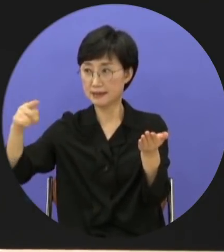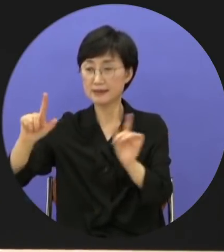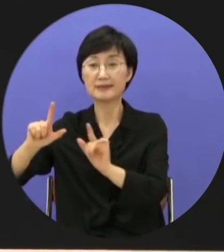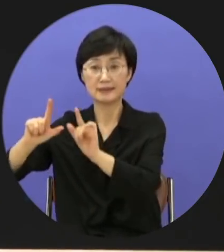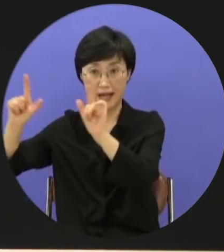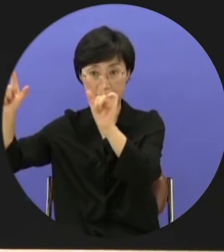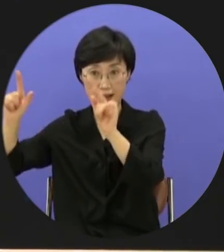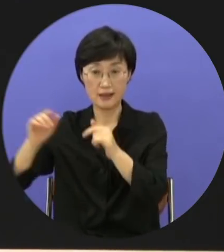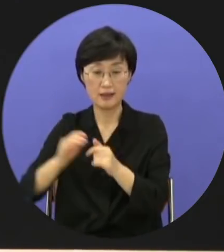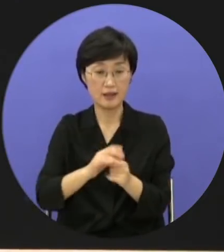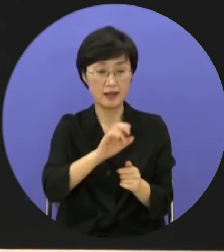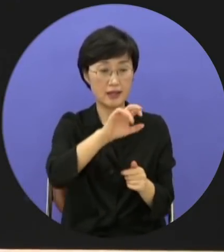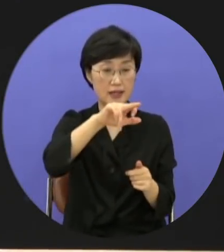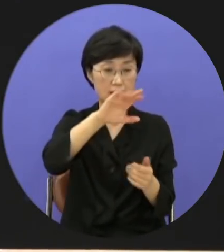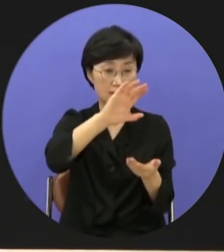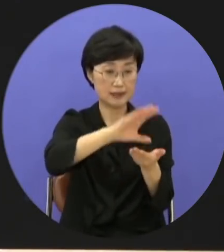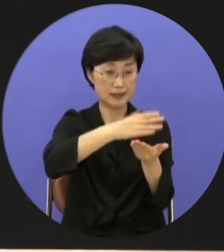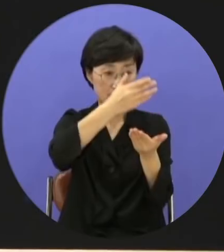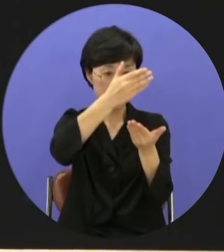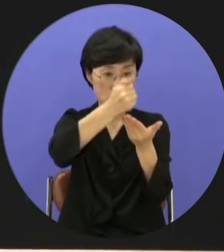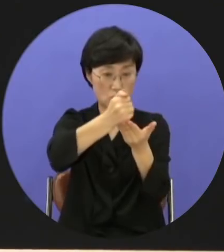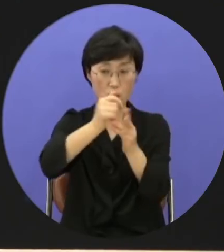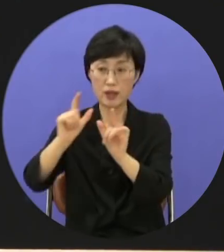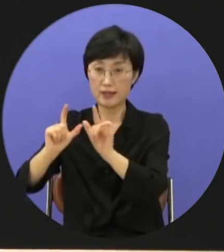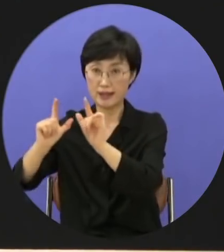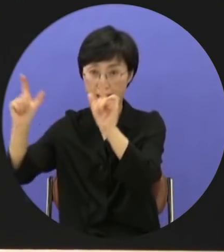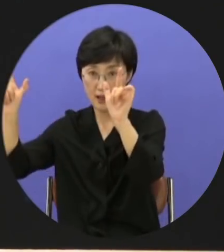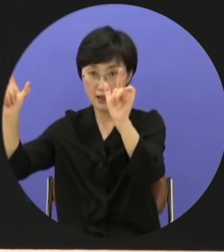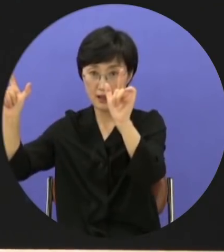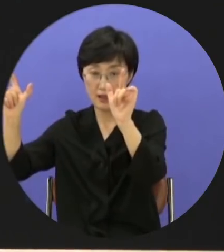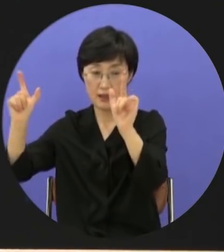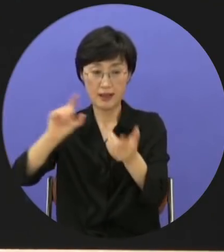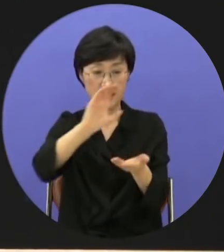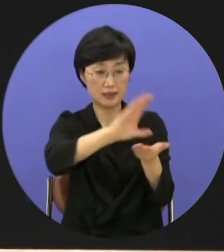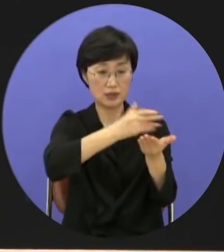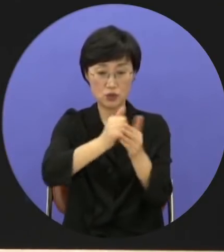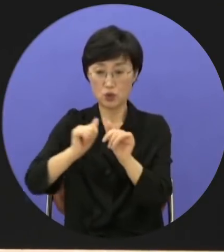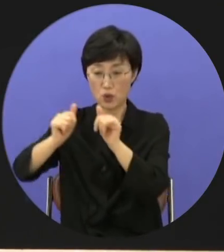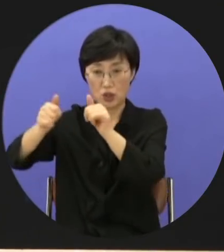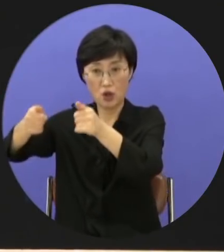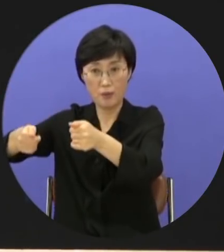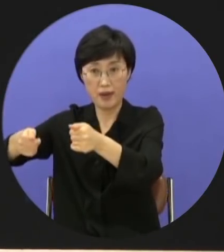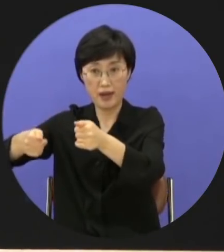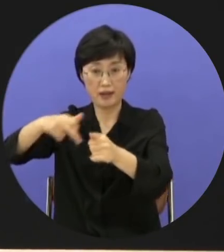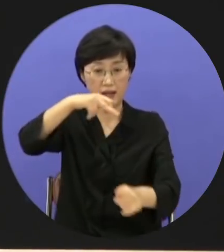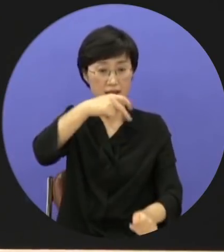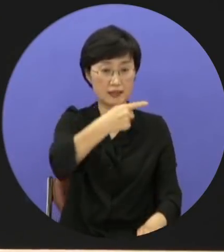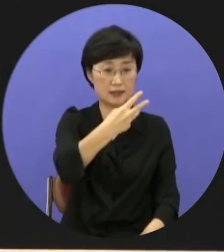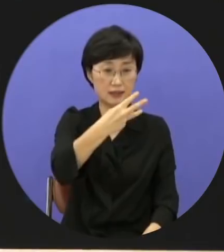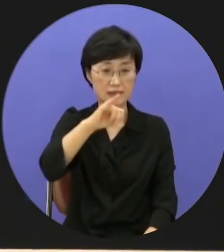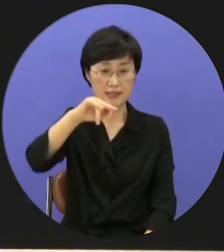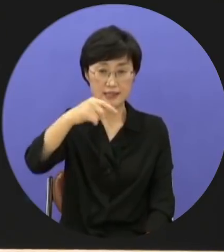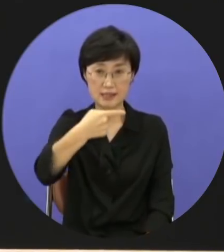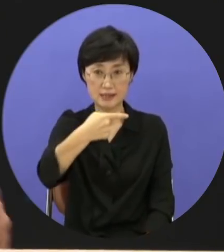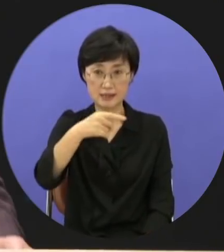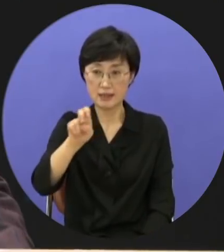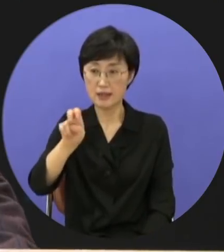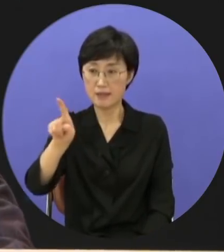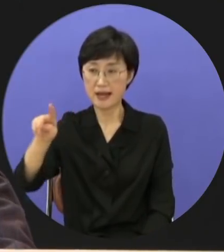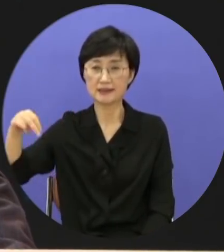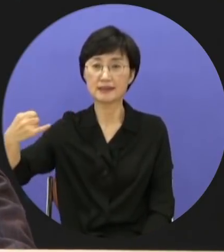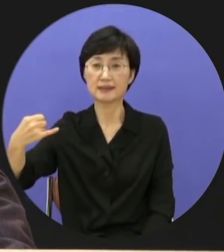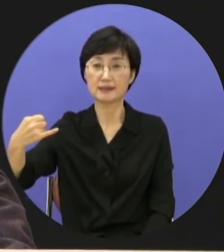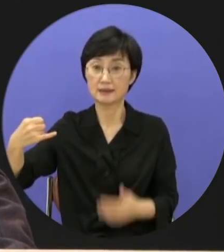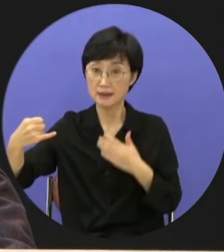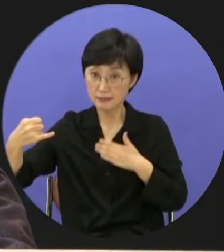and Mass. 그리스도의 날, 그리스도 경배 뭐 여러 가지 뜻이 있어요. There are several different connotations and meanings. 그게 내게 임한 겁니다. The day of Christ.